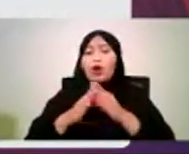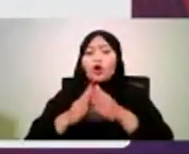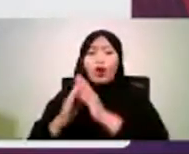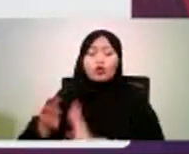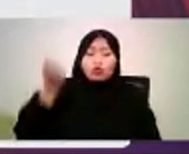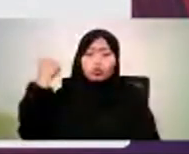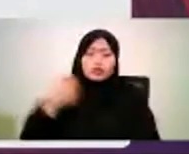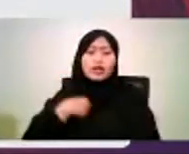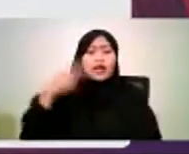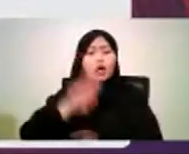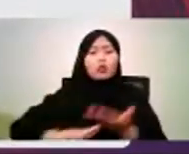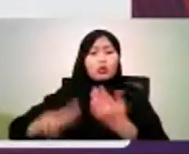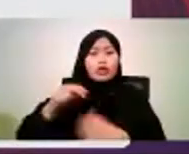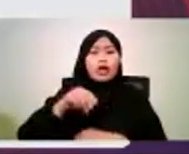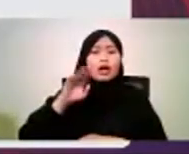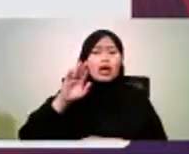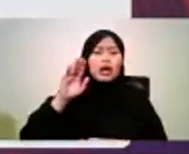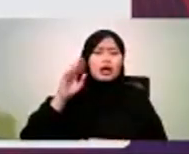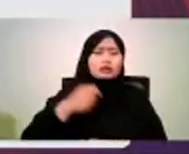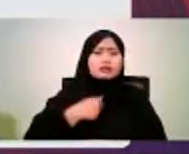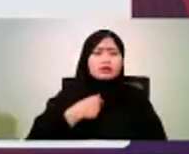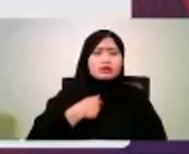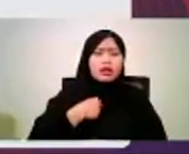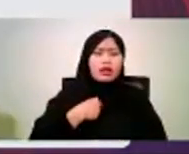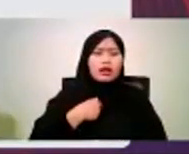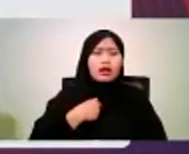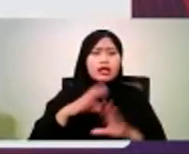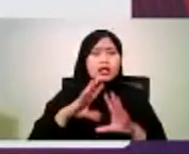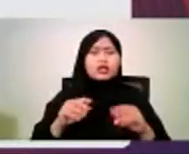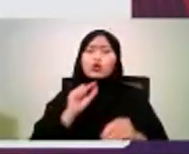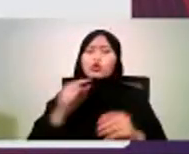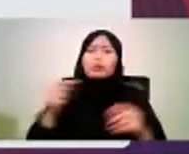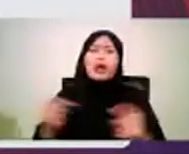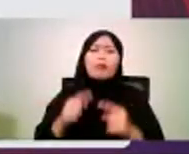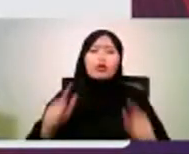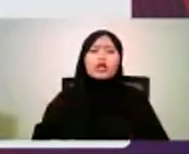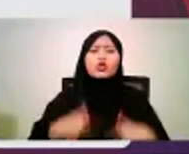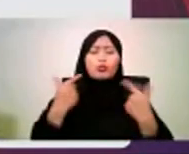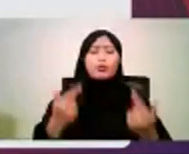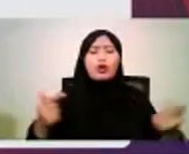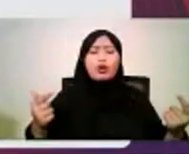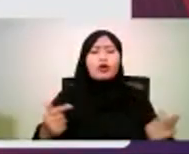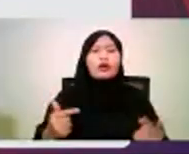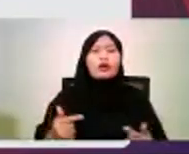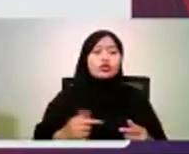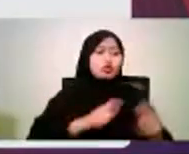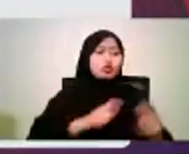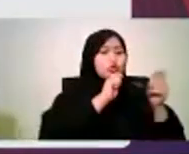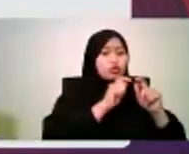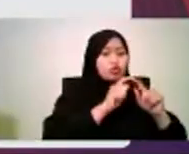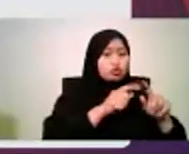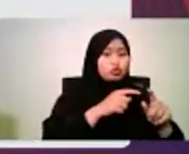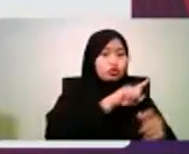kuliah tua besar salah satu untuk menyambung hidup saya adalah ngumpulin emas soal-soal ujian